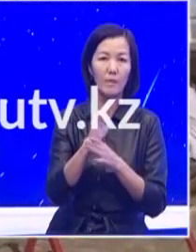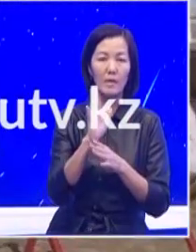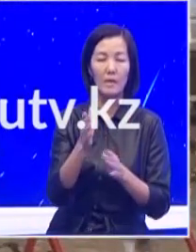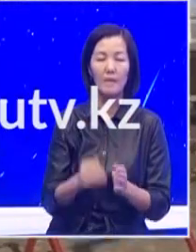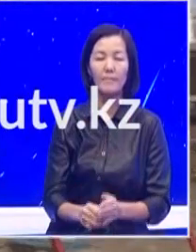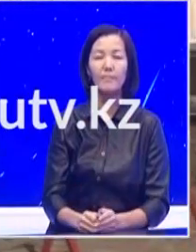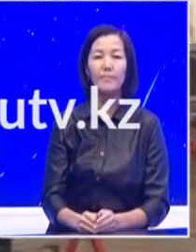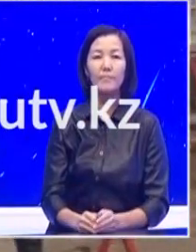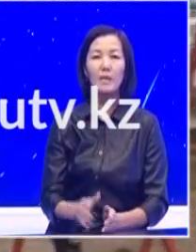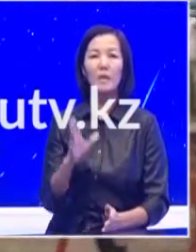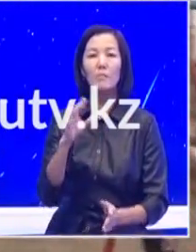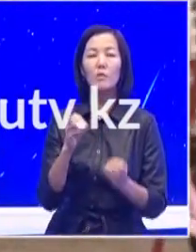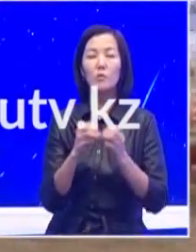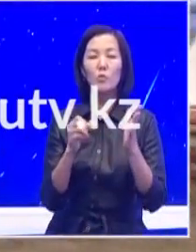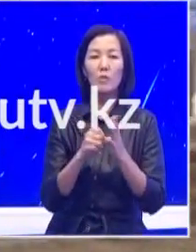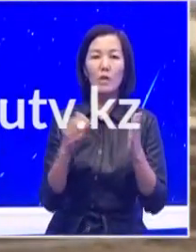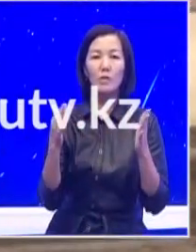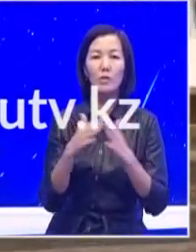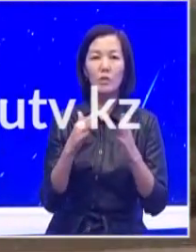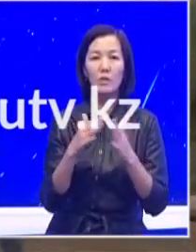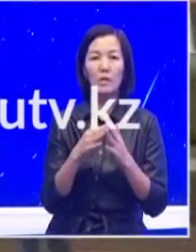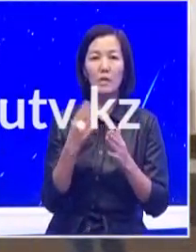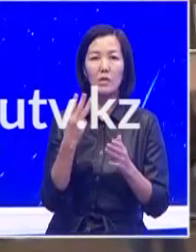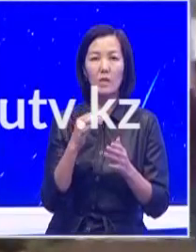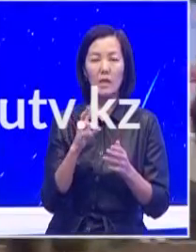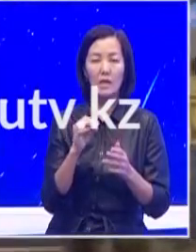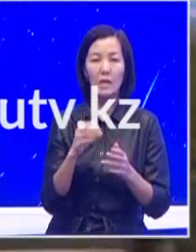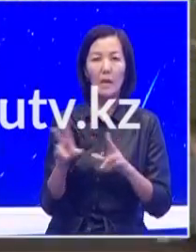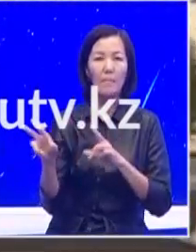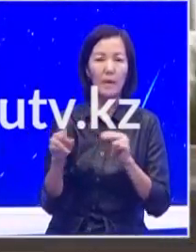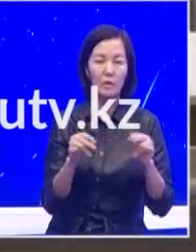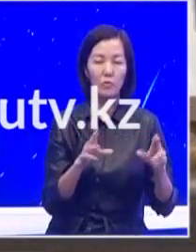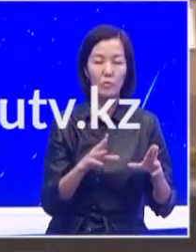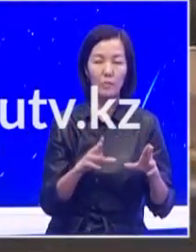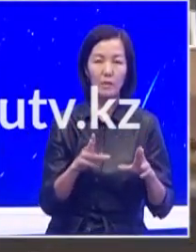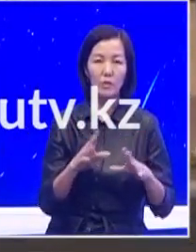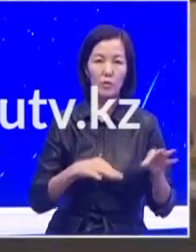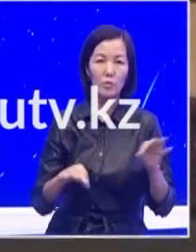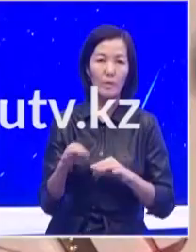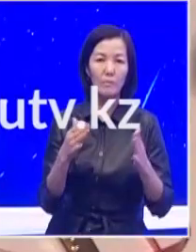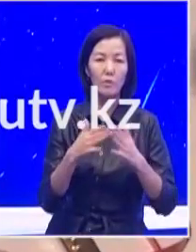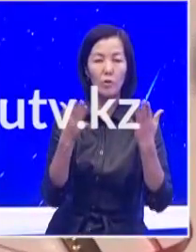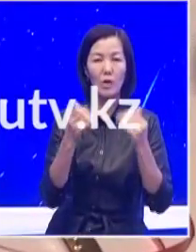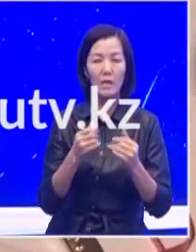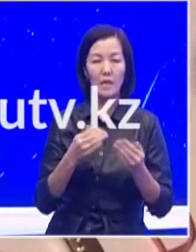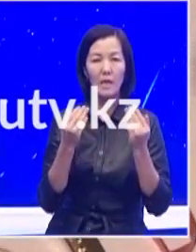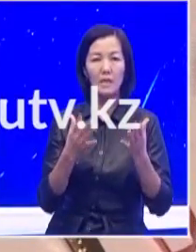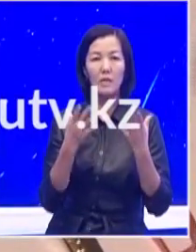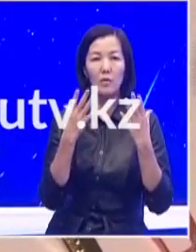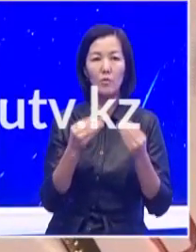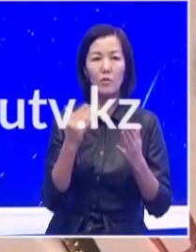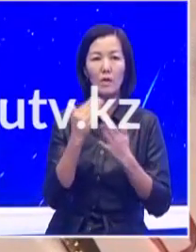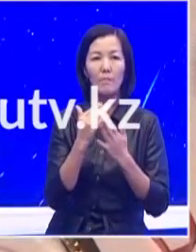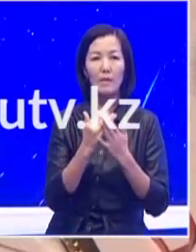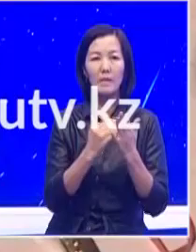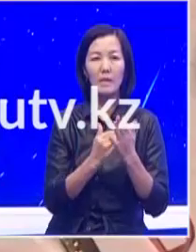Биыл 516 жетісулық отбасы шаңырақ, 137 түтін бақытты отбасы жобасымен үйлі болды. Мамандардың айтуынша, қазір аталған